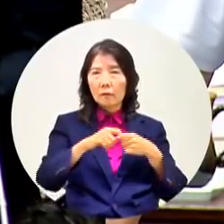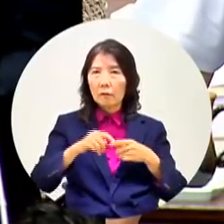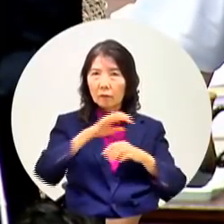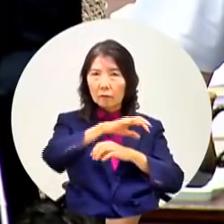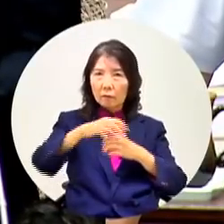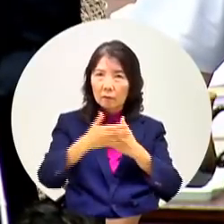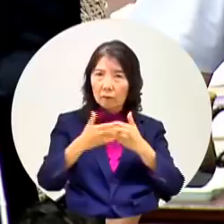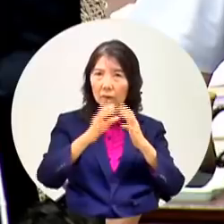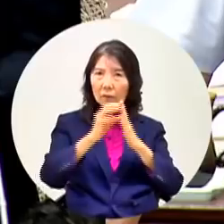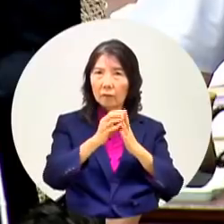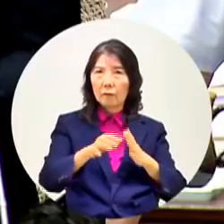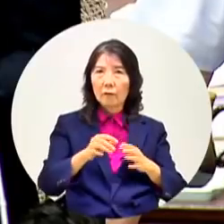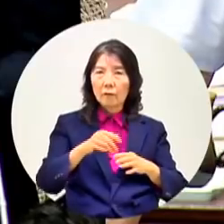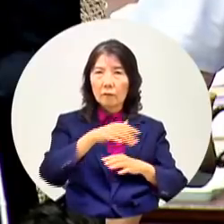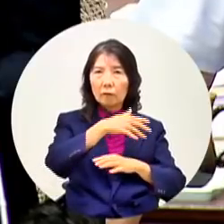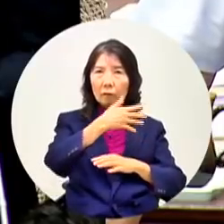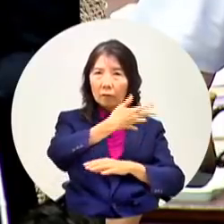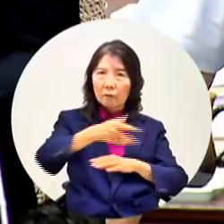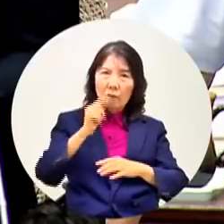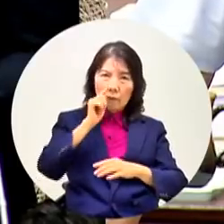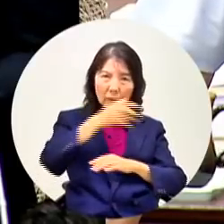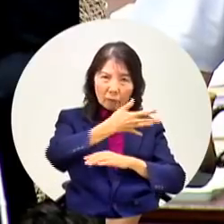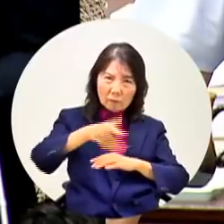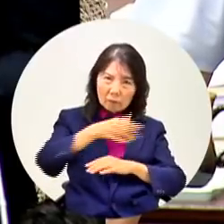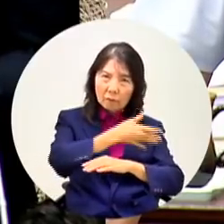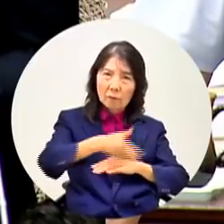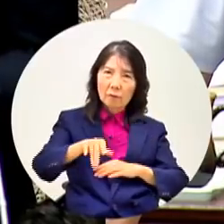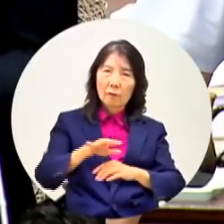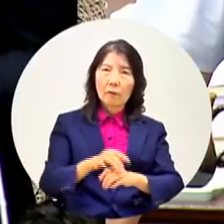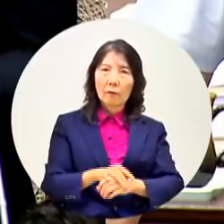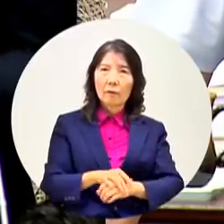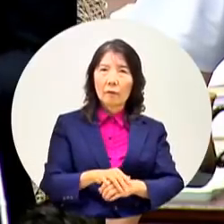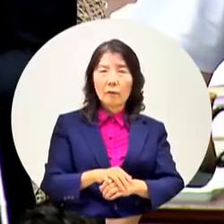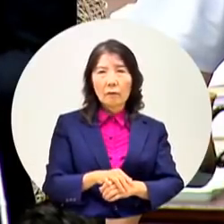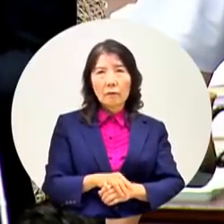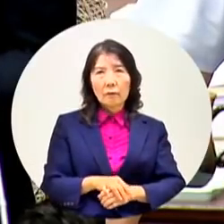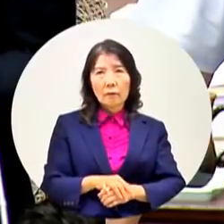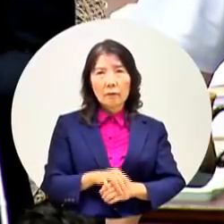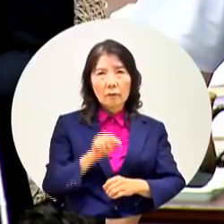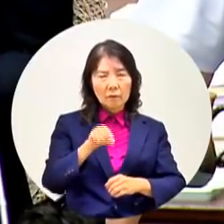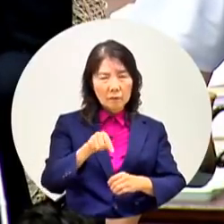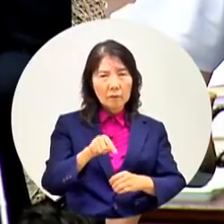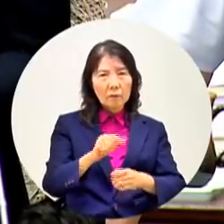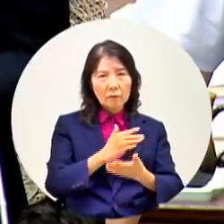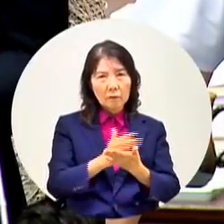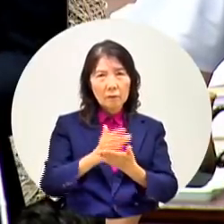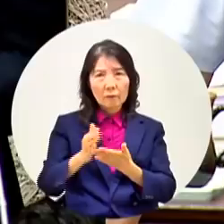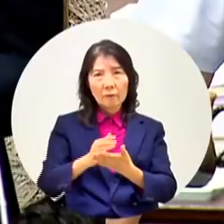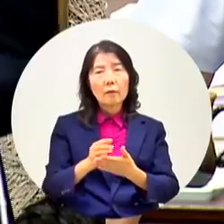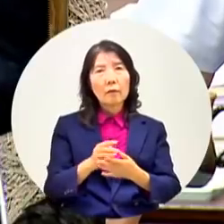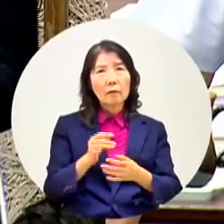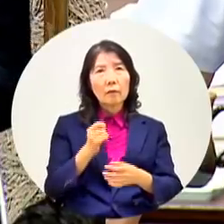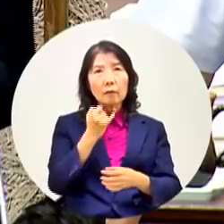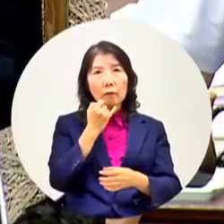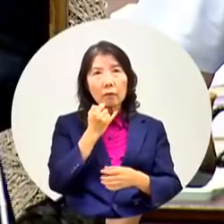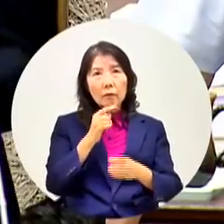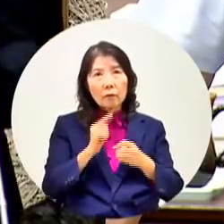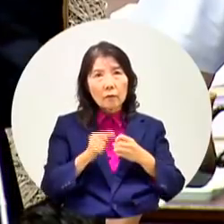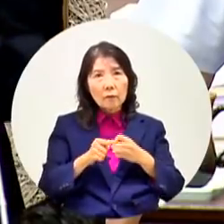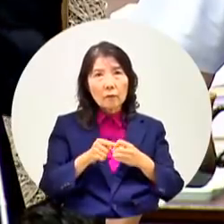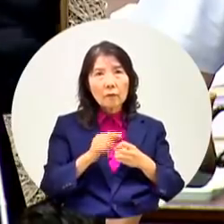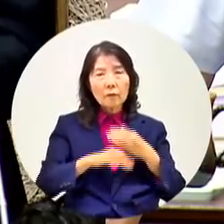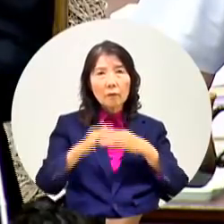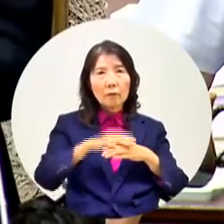这个怎样的排水量、污水量的怎样来去达这个目的，达到我们一个目标嘛。是不是？ 对，我们可以跟环保